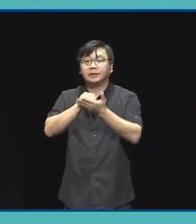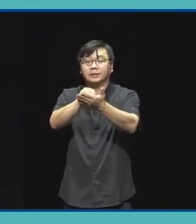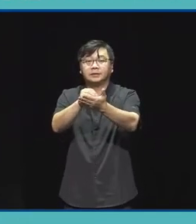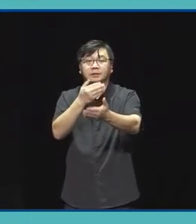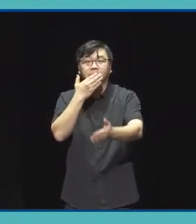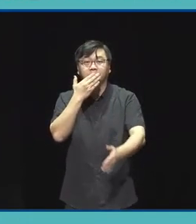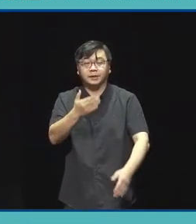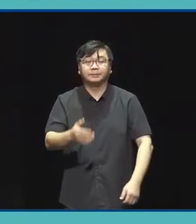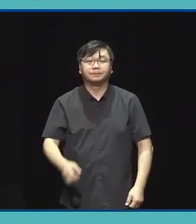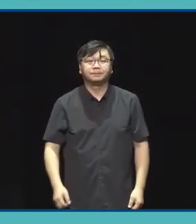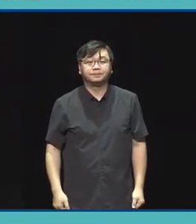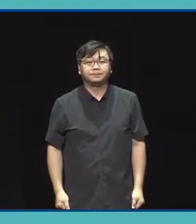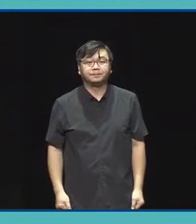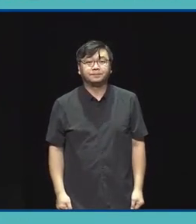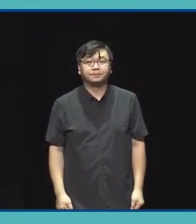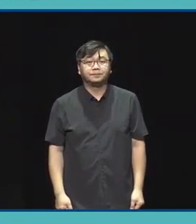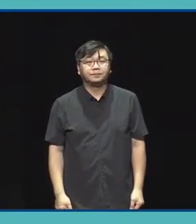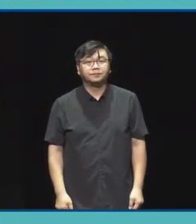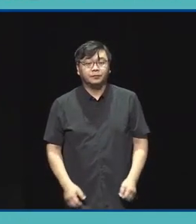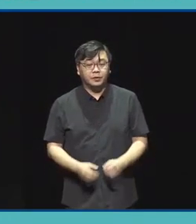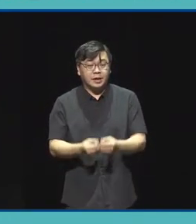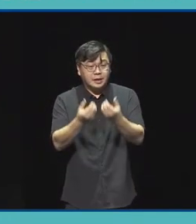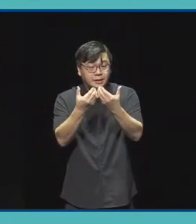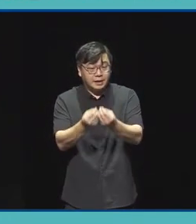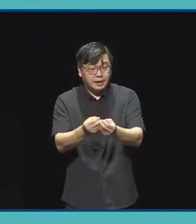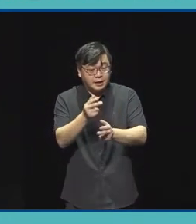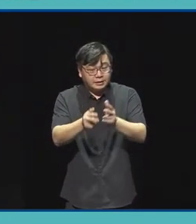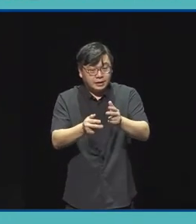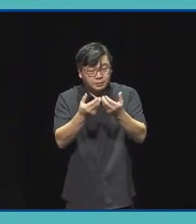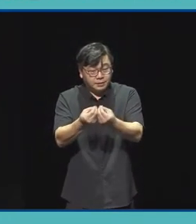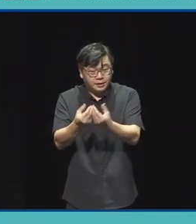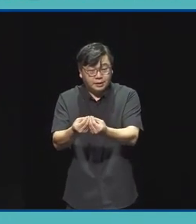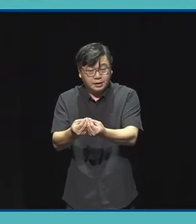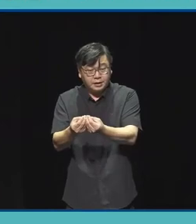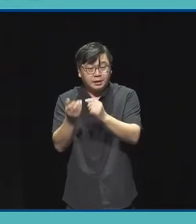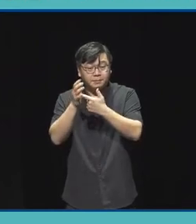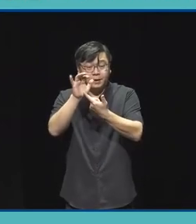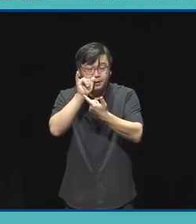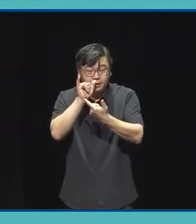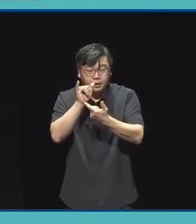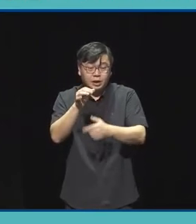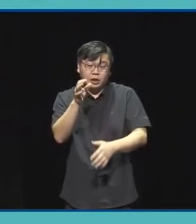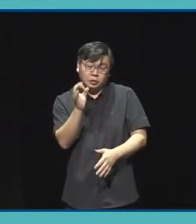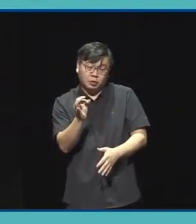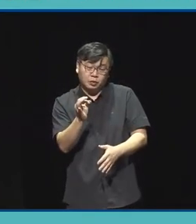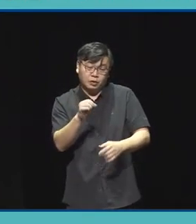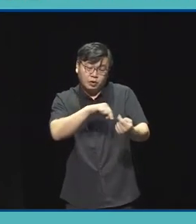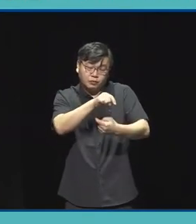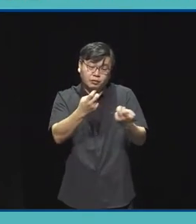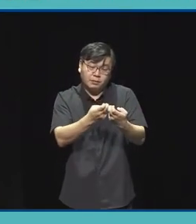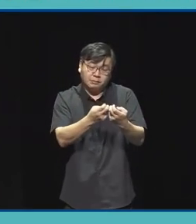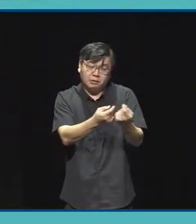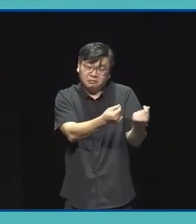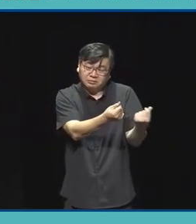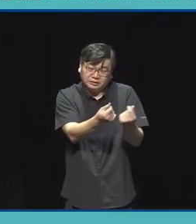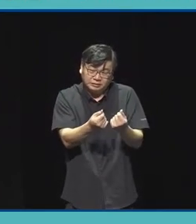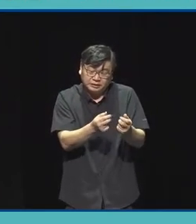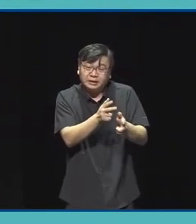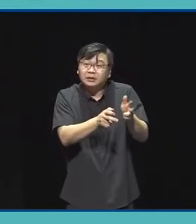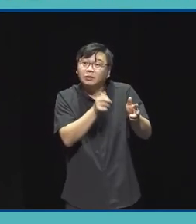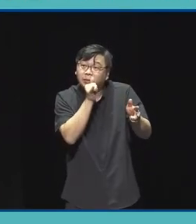자료에는 그 해당되는 그 사업들이 나와 있습니다. 대체로 이제 그 규모나 사업 운영 방식이 좀 유사한 그런